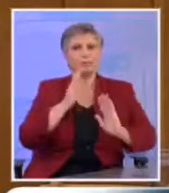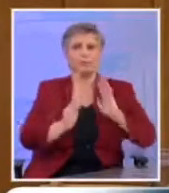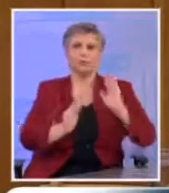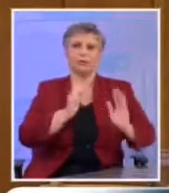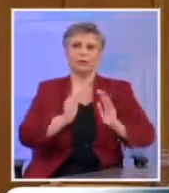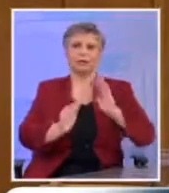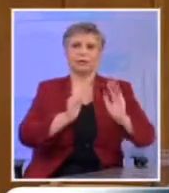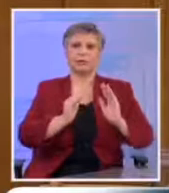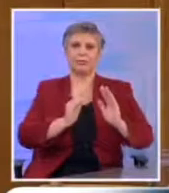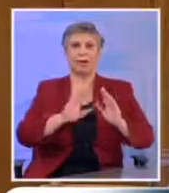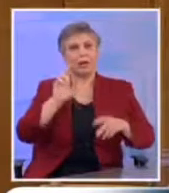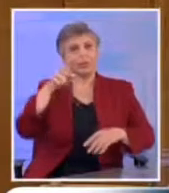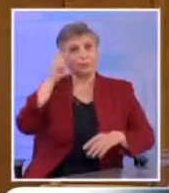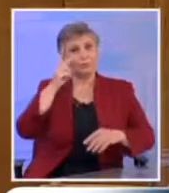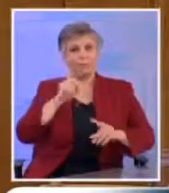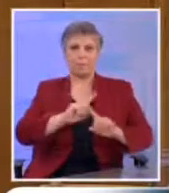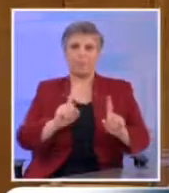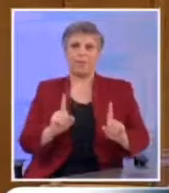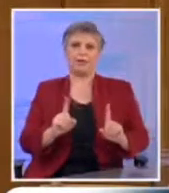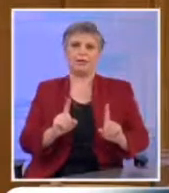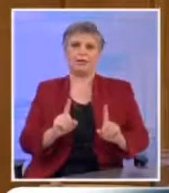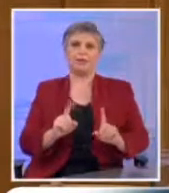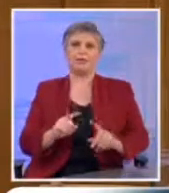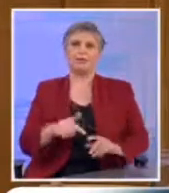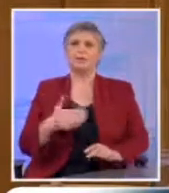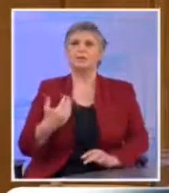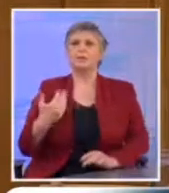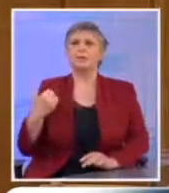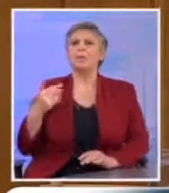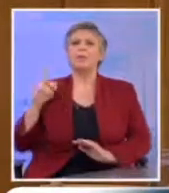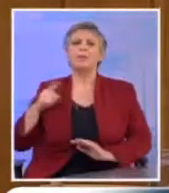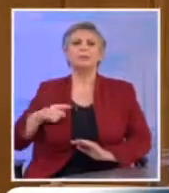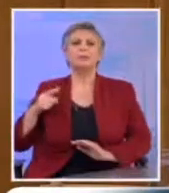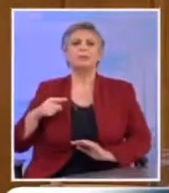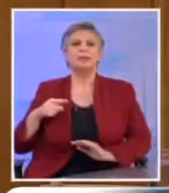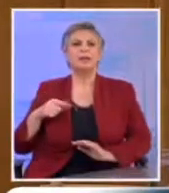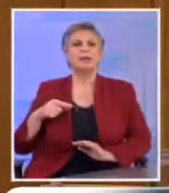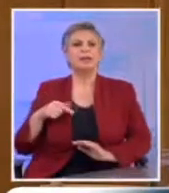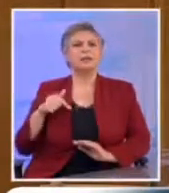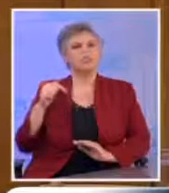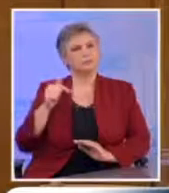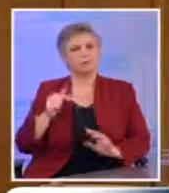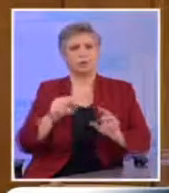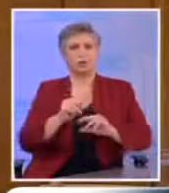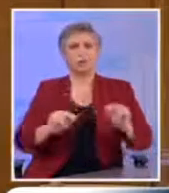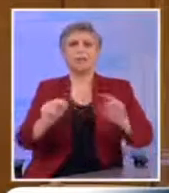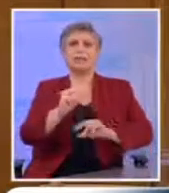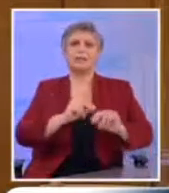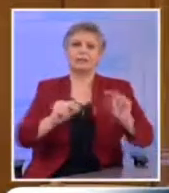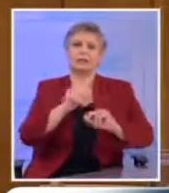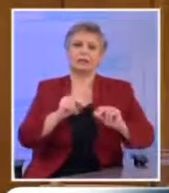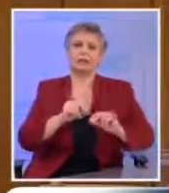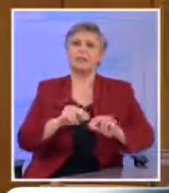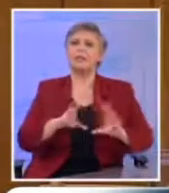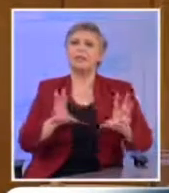Κυρίες και κύριοι συνάδελφοι, τις μέρες που προηγήθηκαν σε αυτή τη συζήτηση, σε αυτό το πλαίσιο για